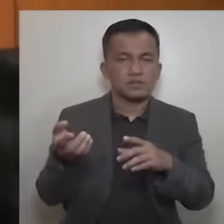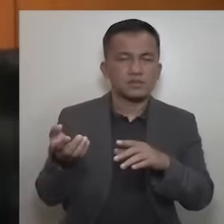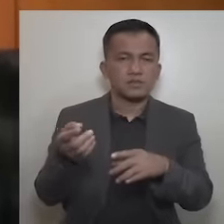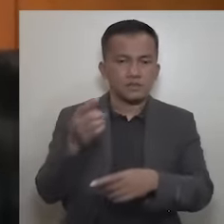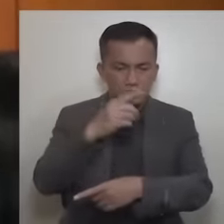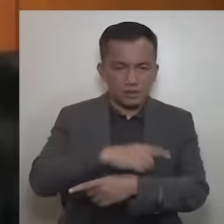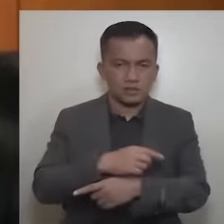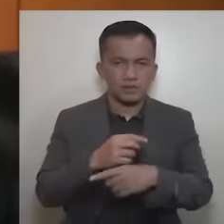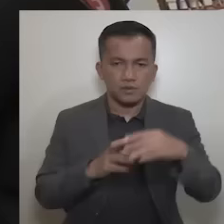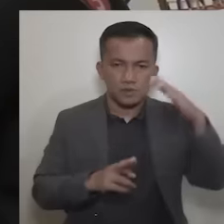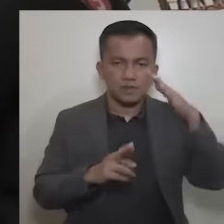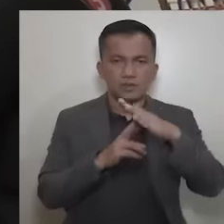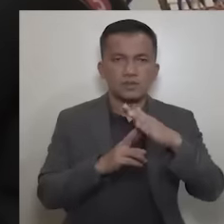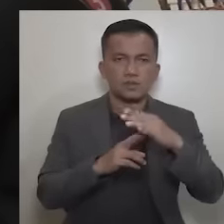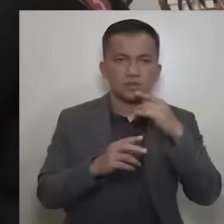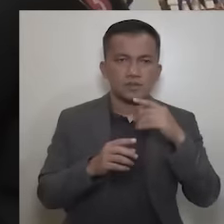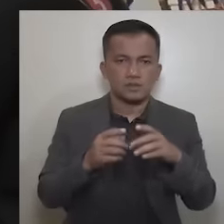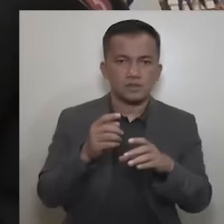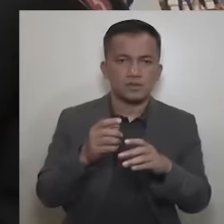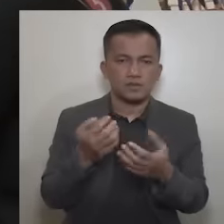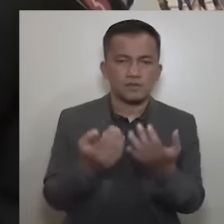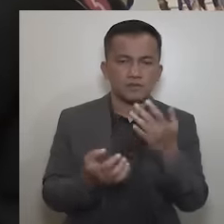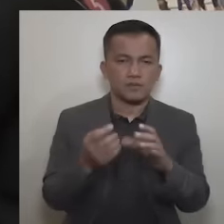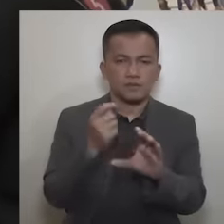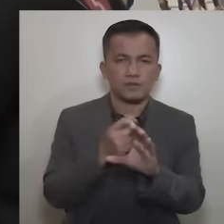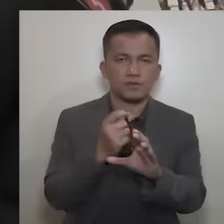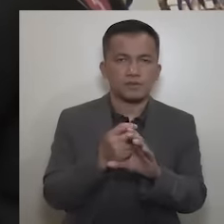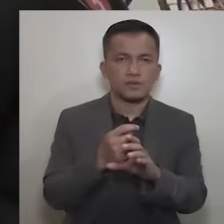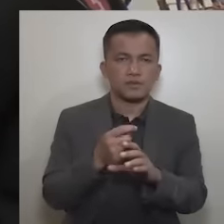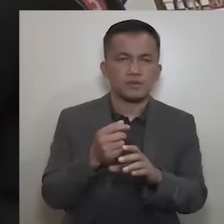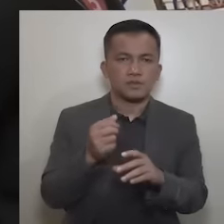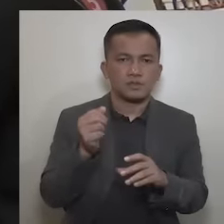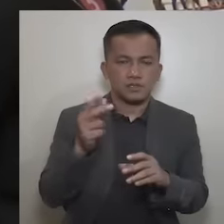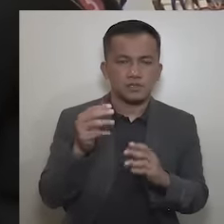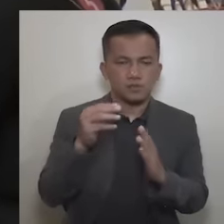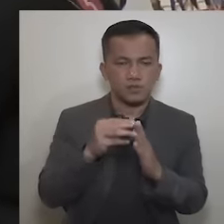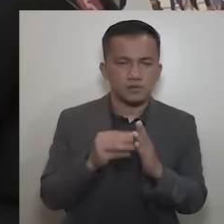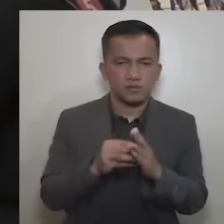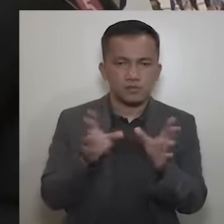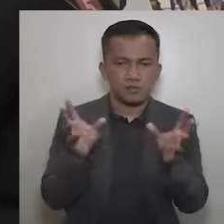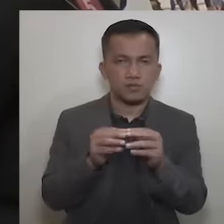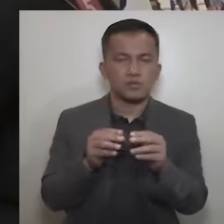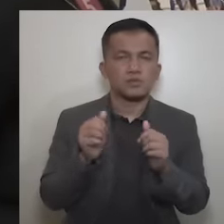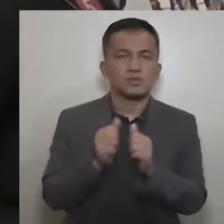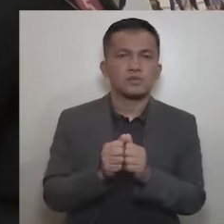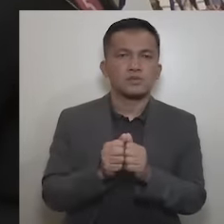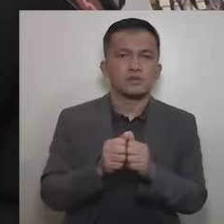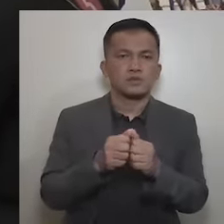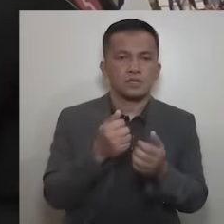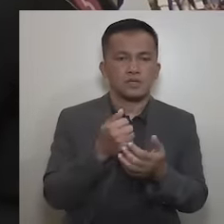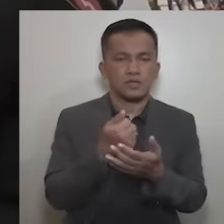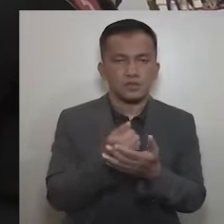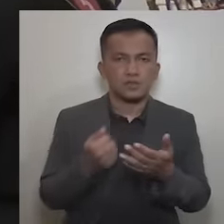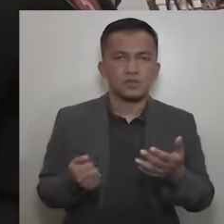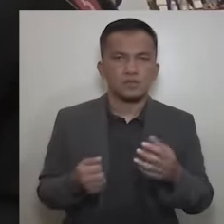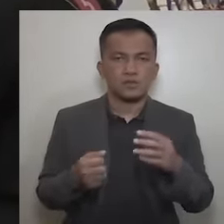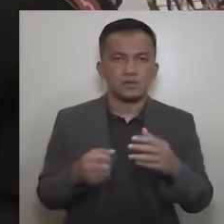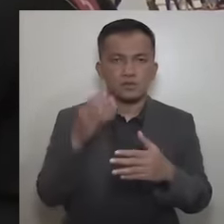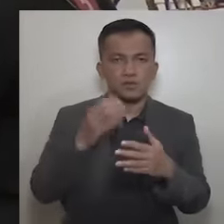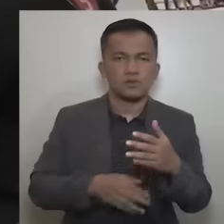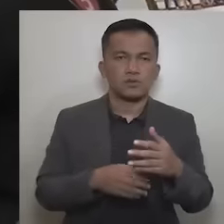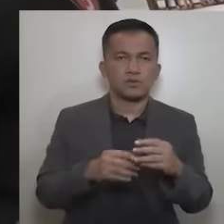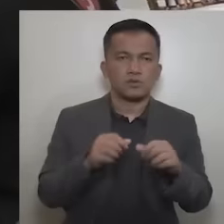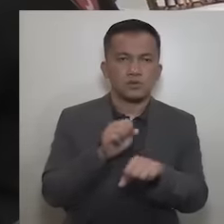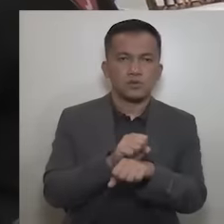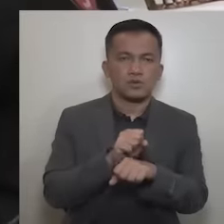point na mag-retired siya. Kasi the fire truck cost only 13 million. Pero dahil ang total kasama ng mga accessories is